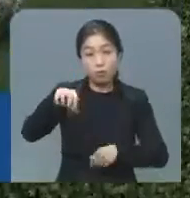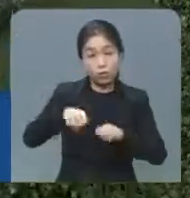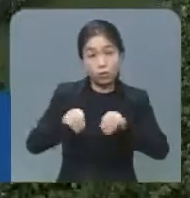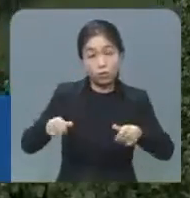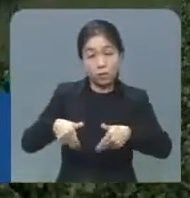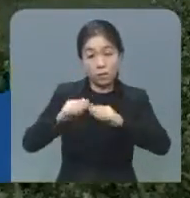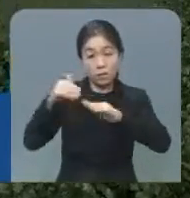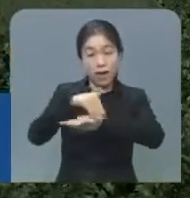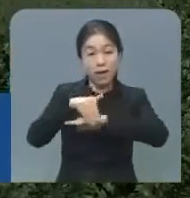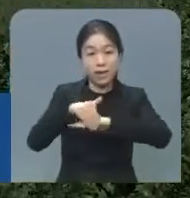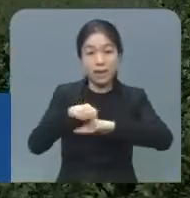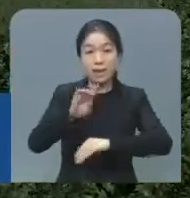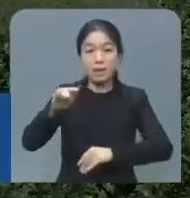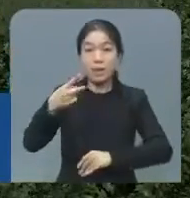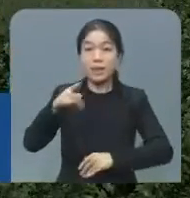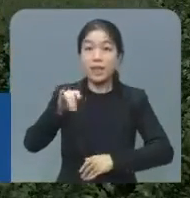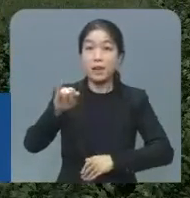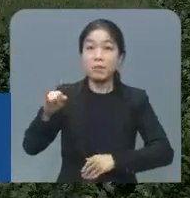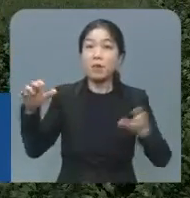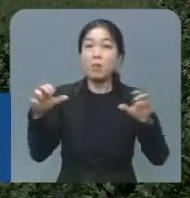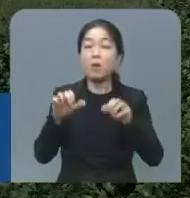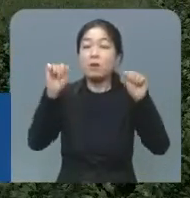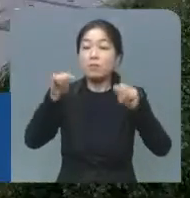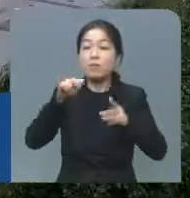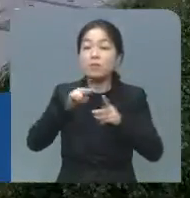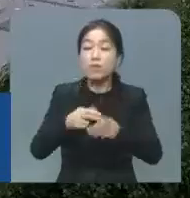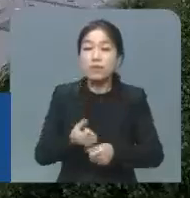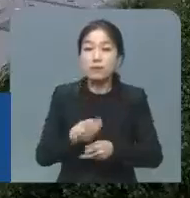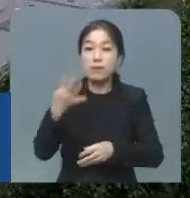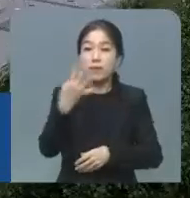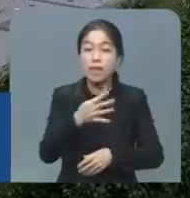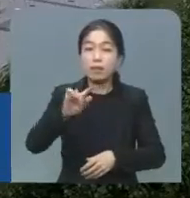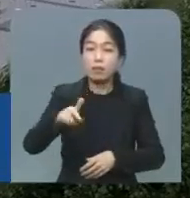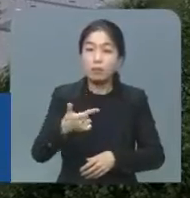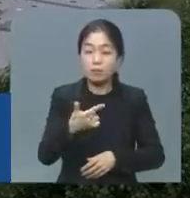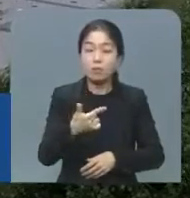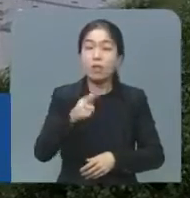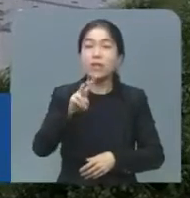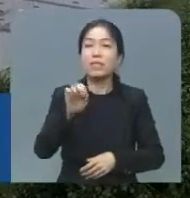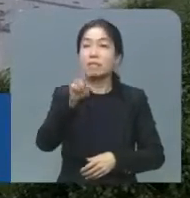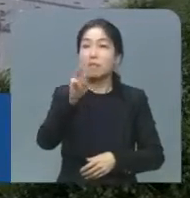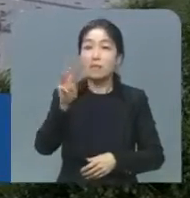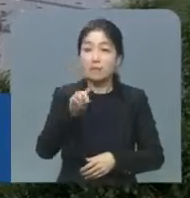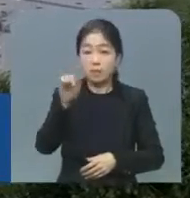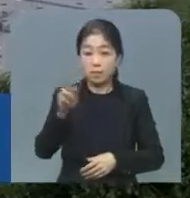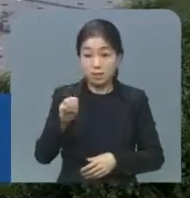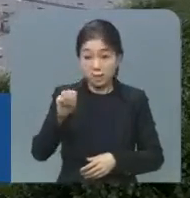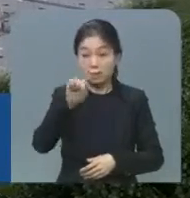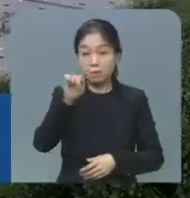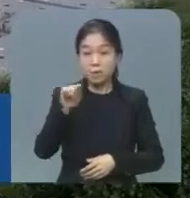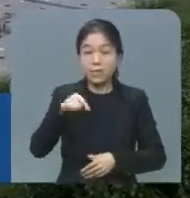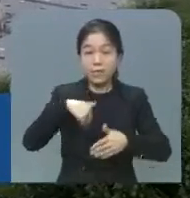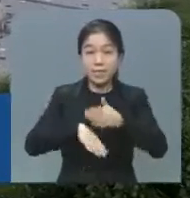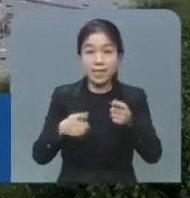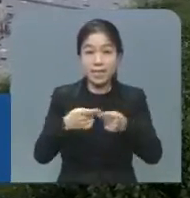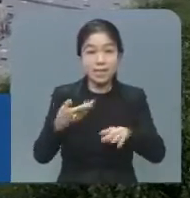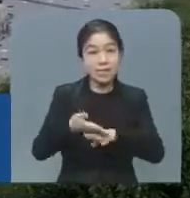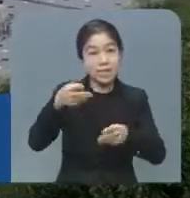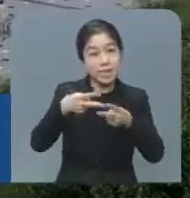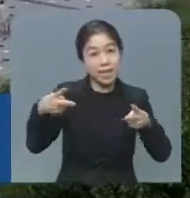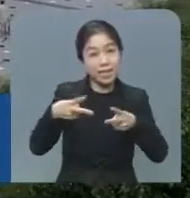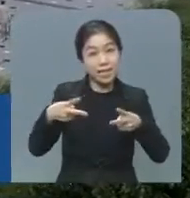들어서게 될 반다 b 복합체 6 센터는 연면적 4621 제곱 미터 지하 1층 지상 2층 규모로 내년